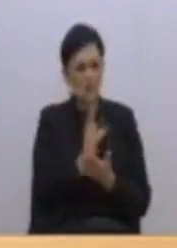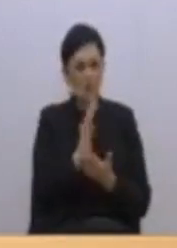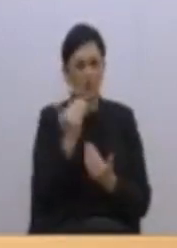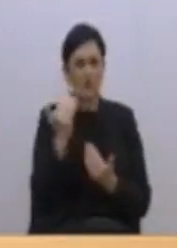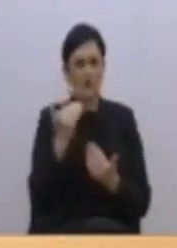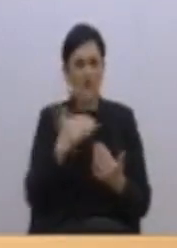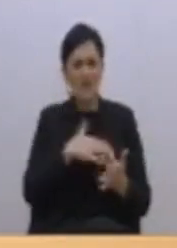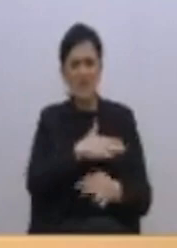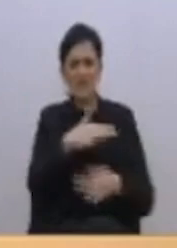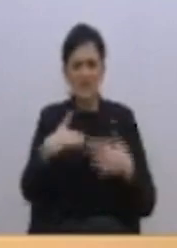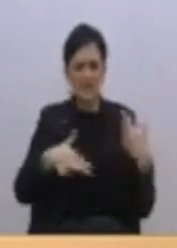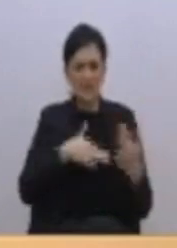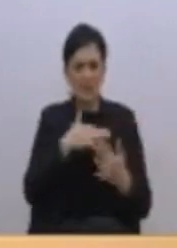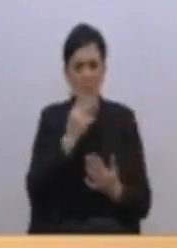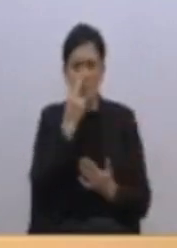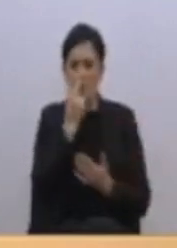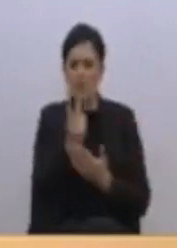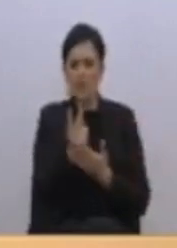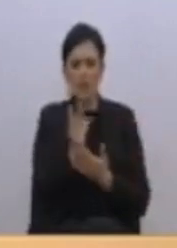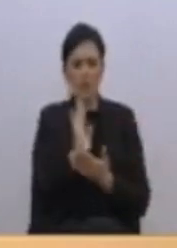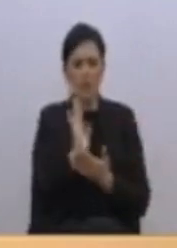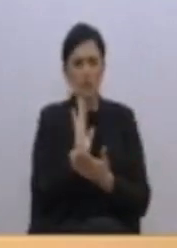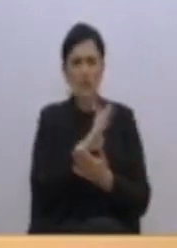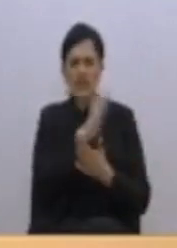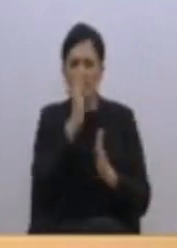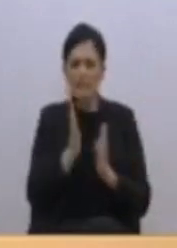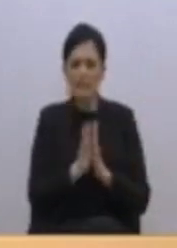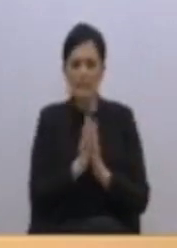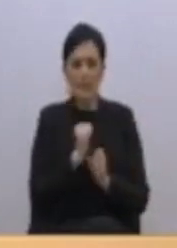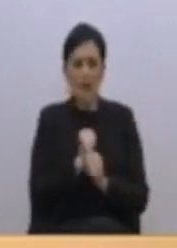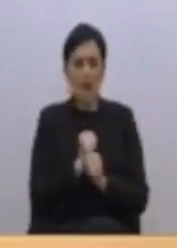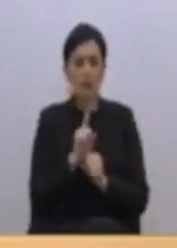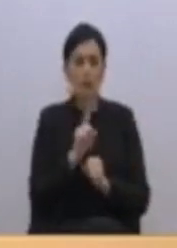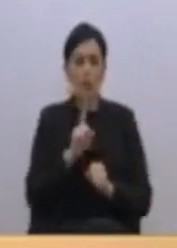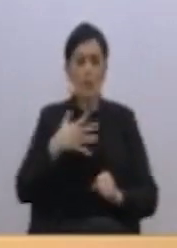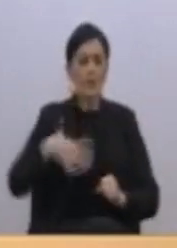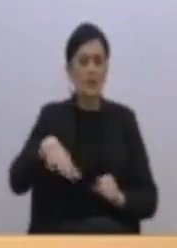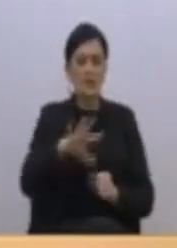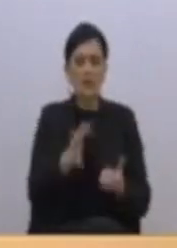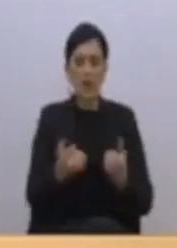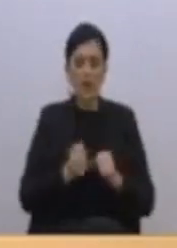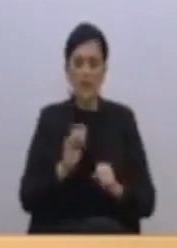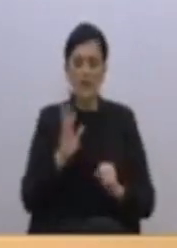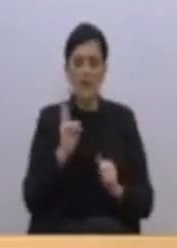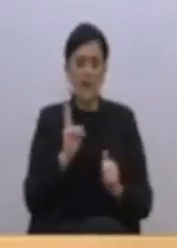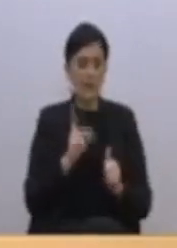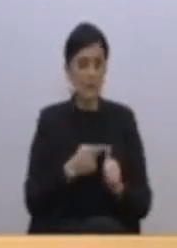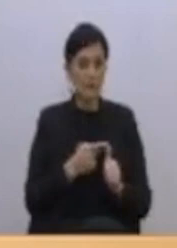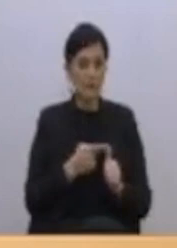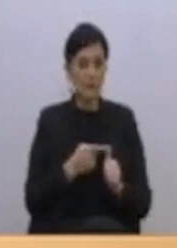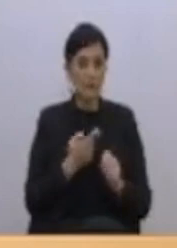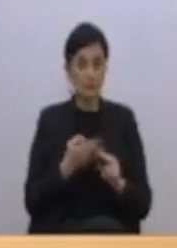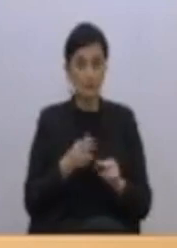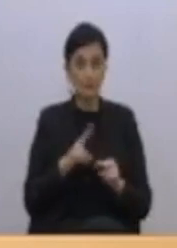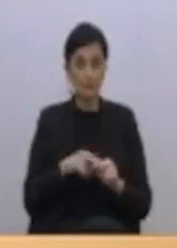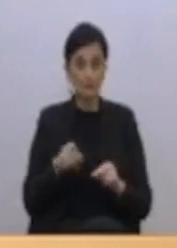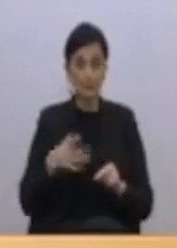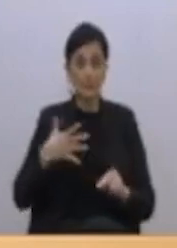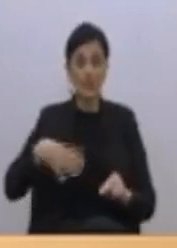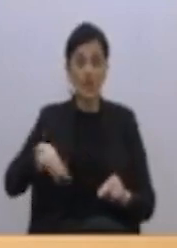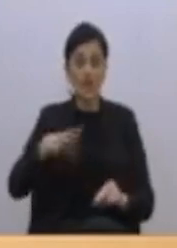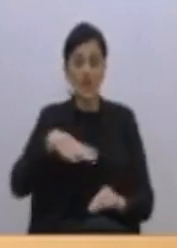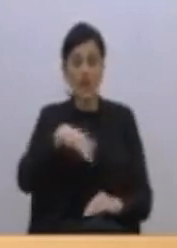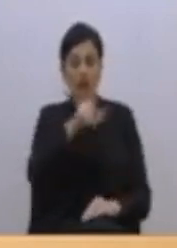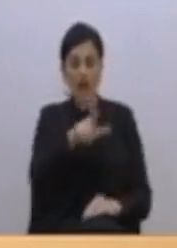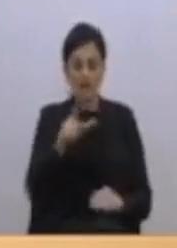საბოტაჟისა, მიუხედავად იმისა, რომ ყველაფერს აკეთებთ, რომ ამ ქვეყანამ არ მიიღოს კანდიდატის სტატუსი, ეს ქვეყანა და ქართველი